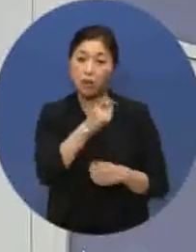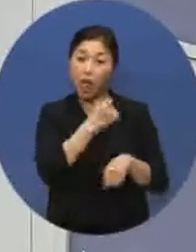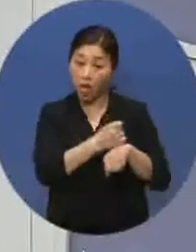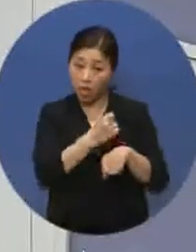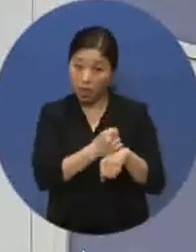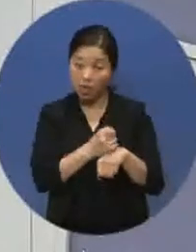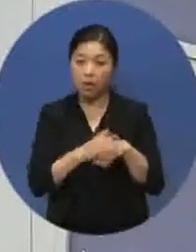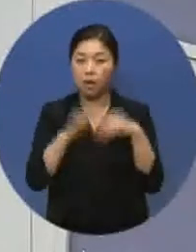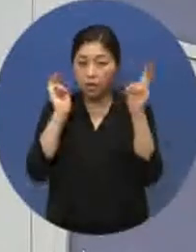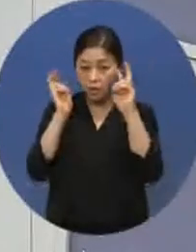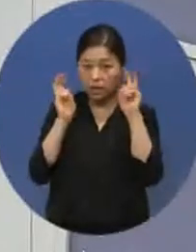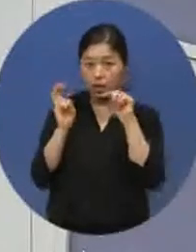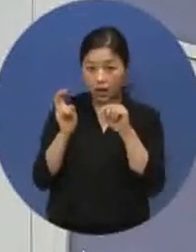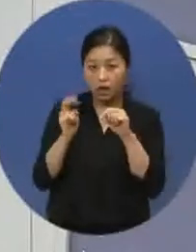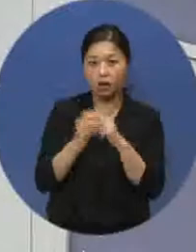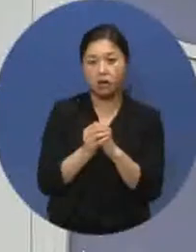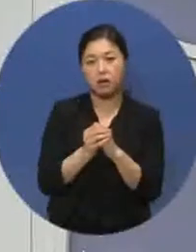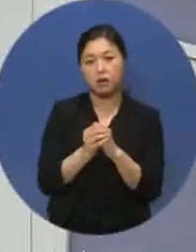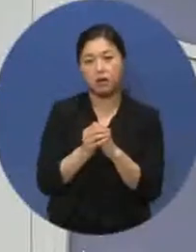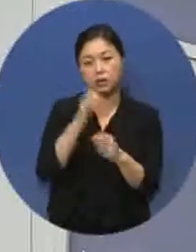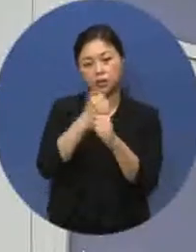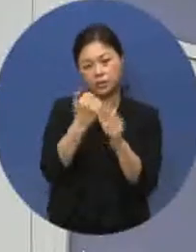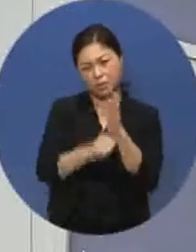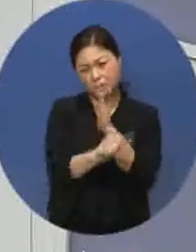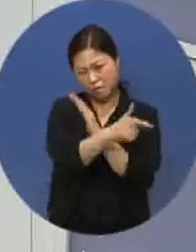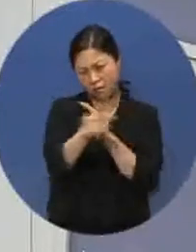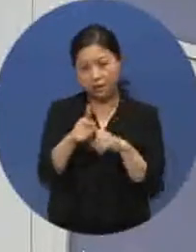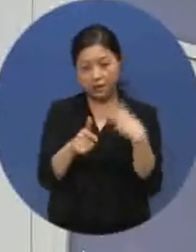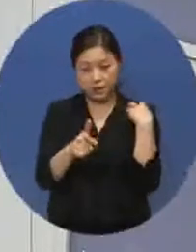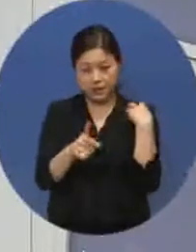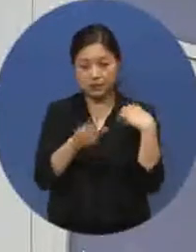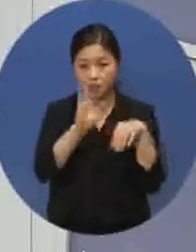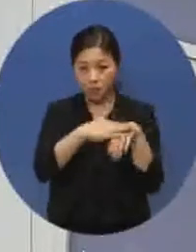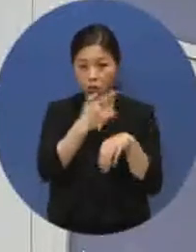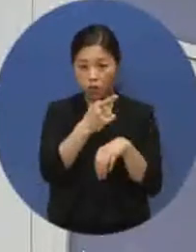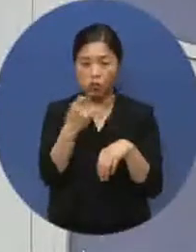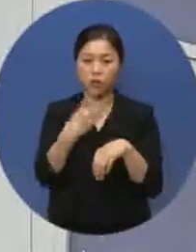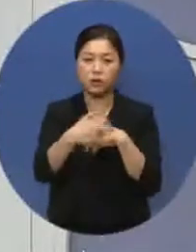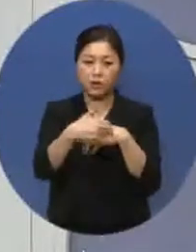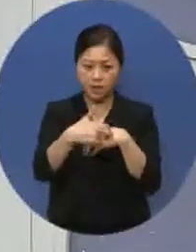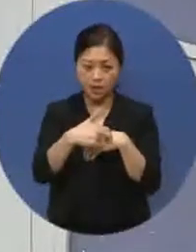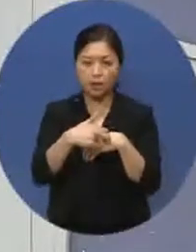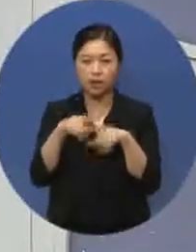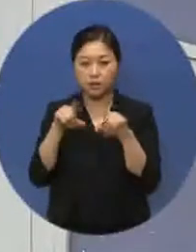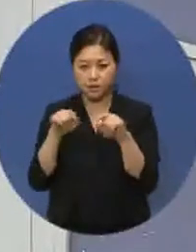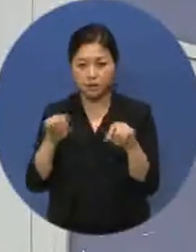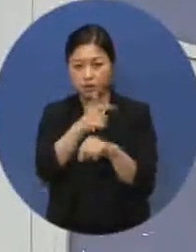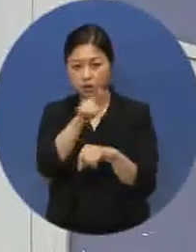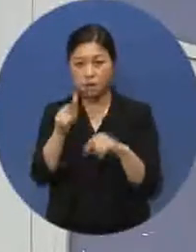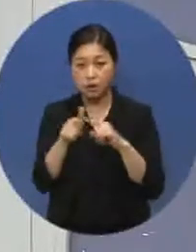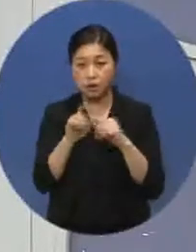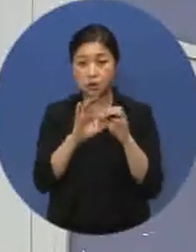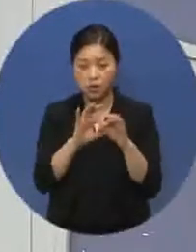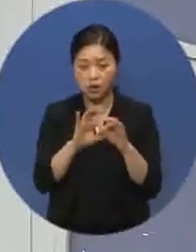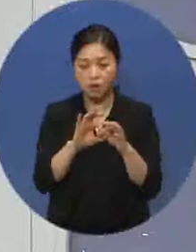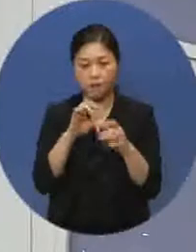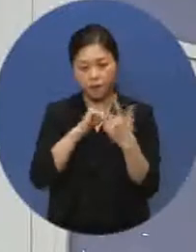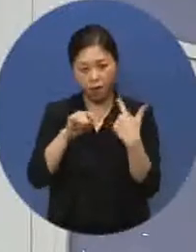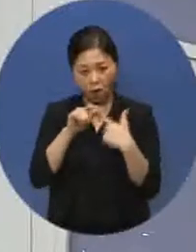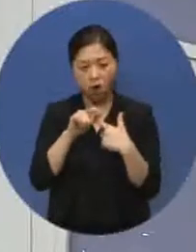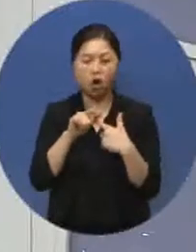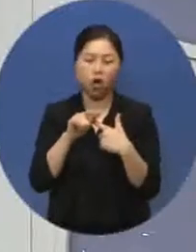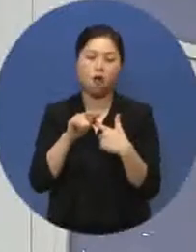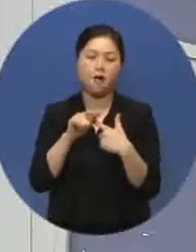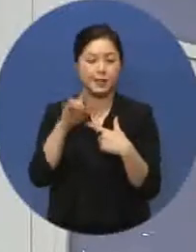함으로써 기업이 조금 더 특히 제조물 책임이라든지 뭐 의약이라든지 뭐 식품 이런 거에 대한 좀